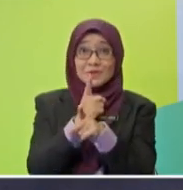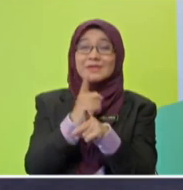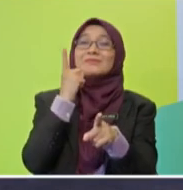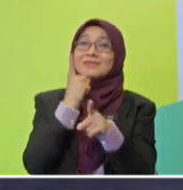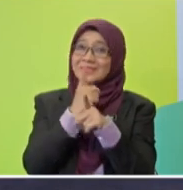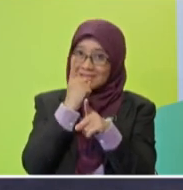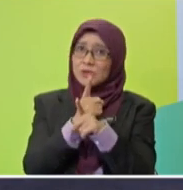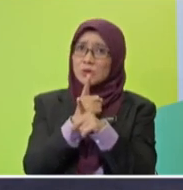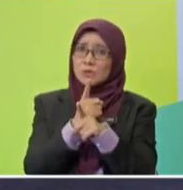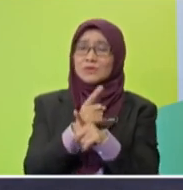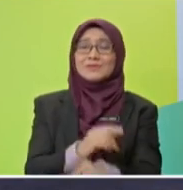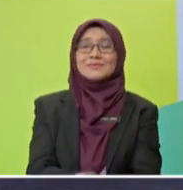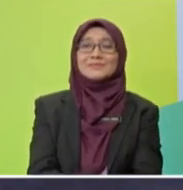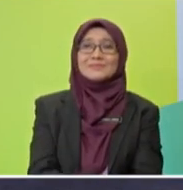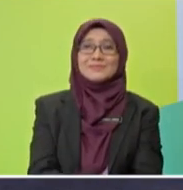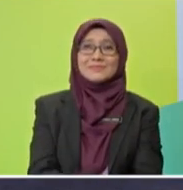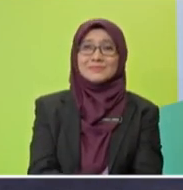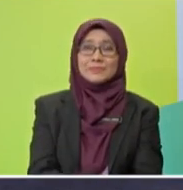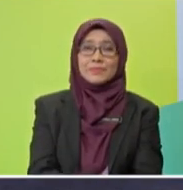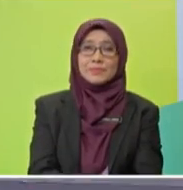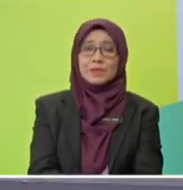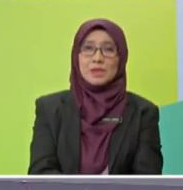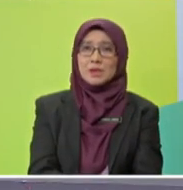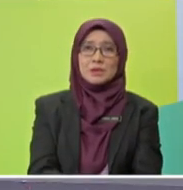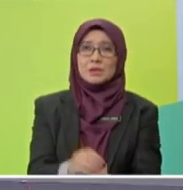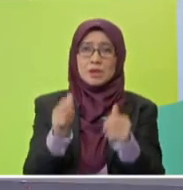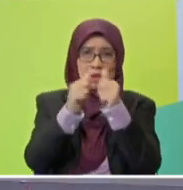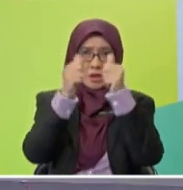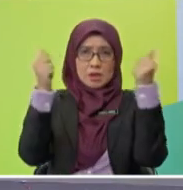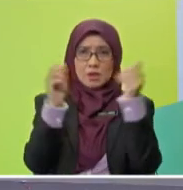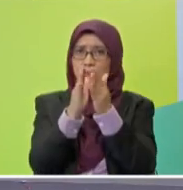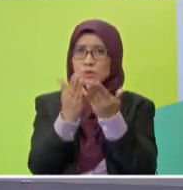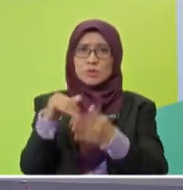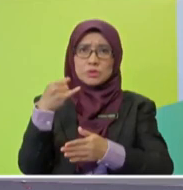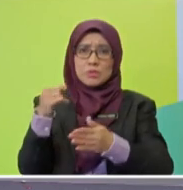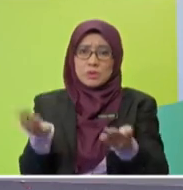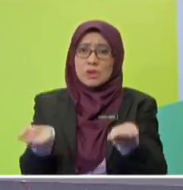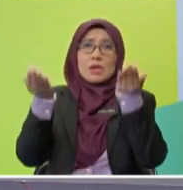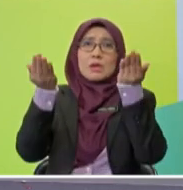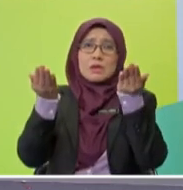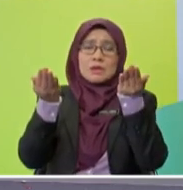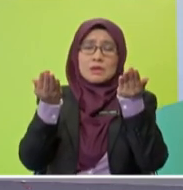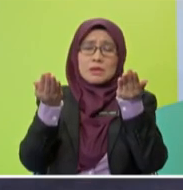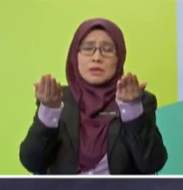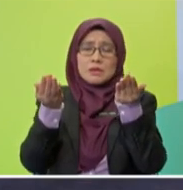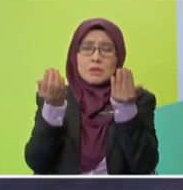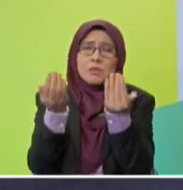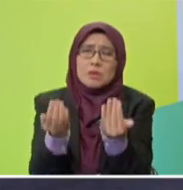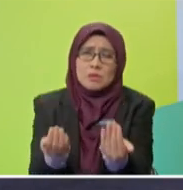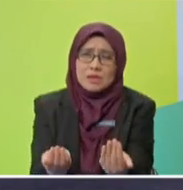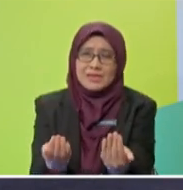buku berat ya jangan diangkat pula sedikit ringan Oke Baik